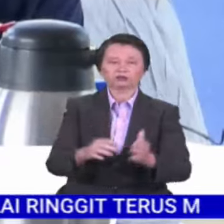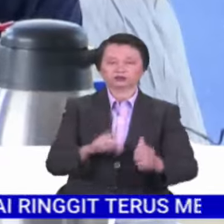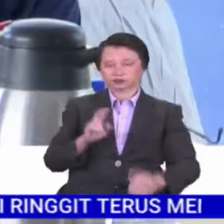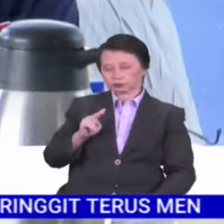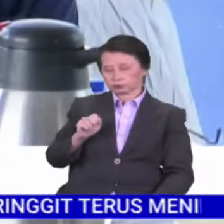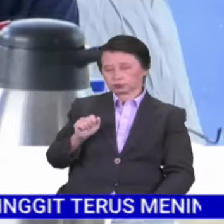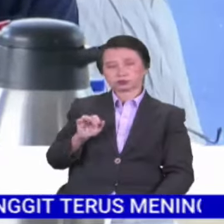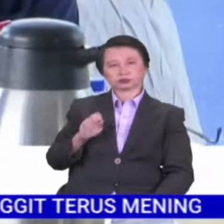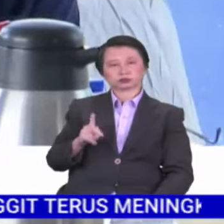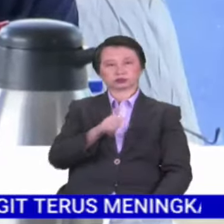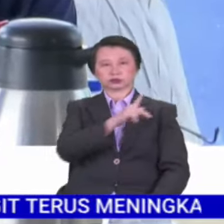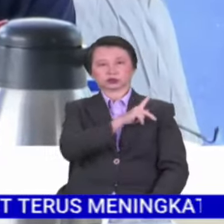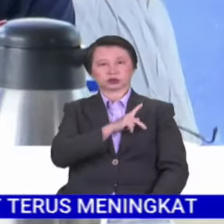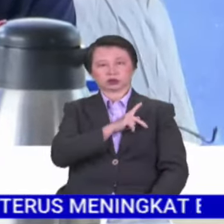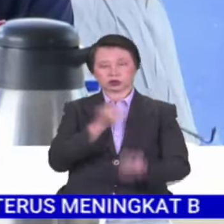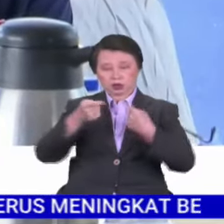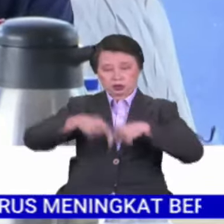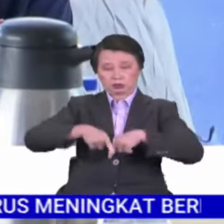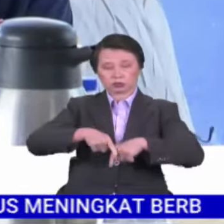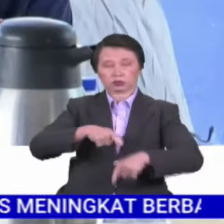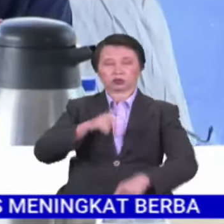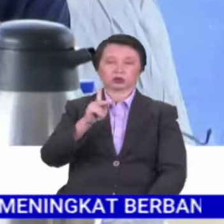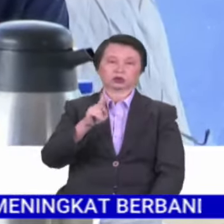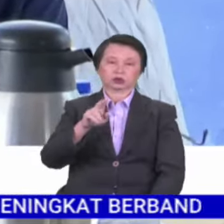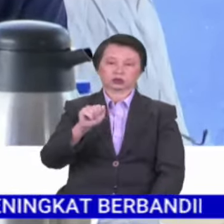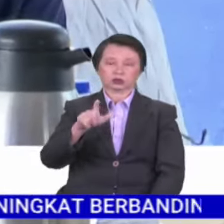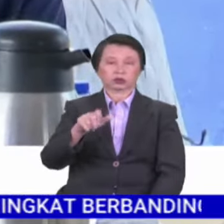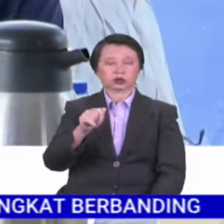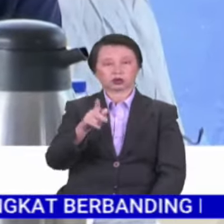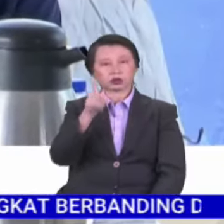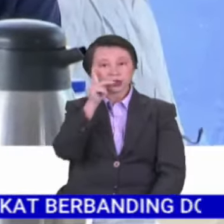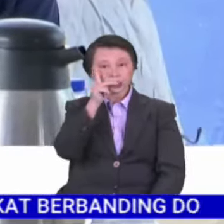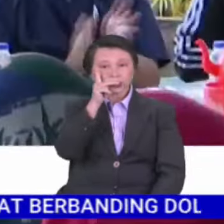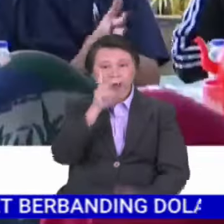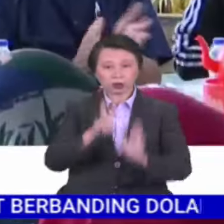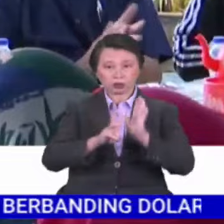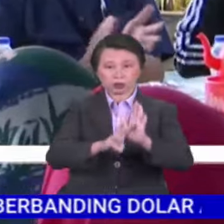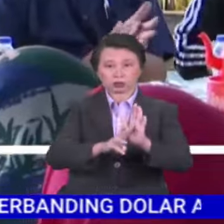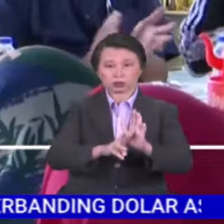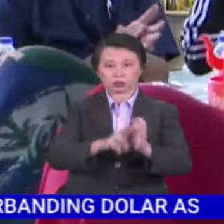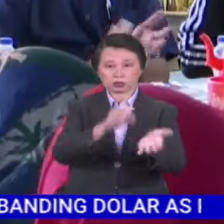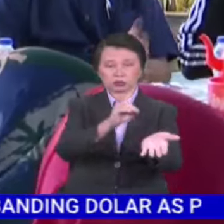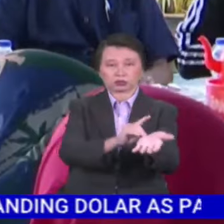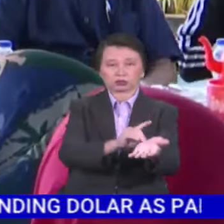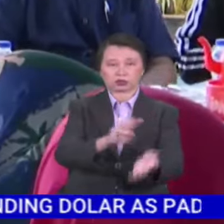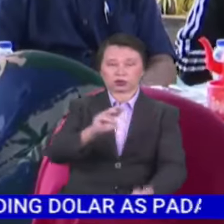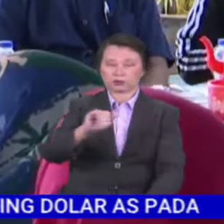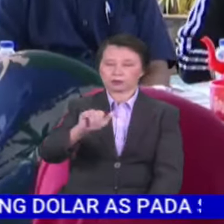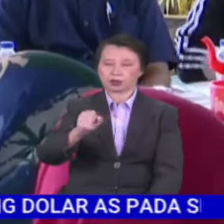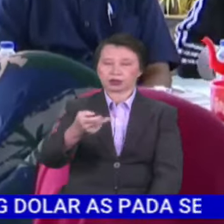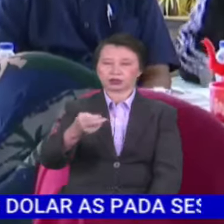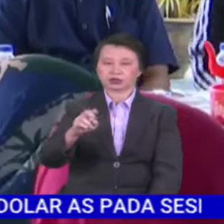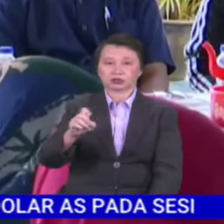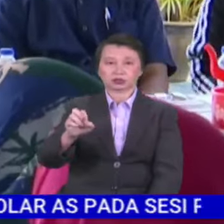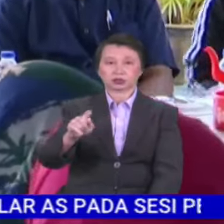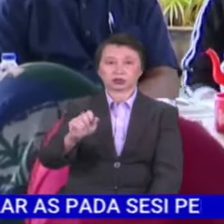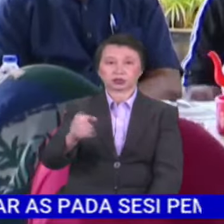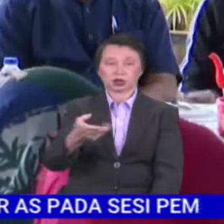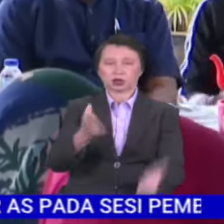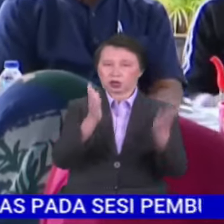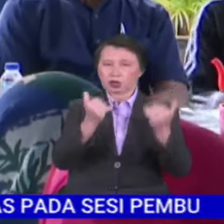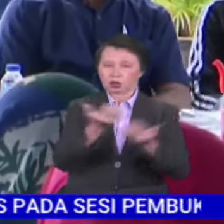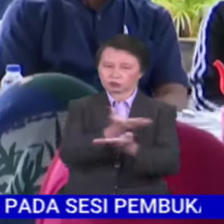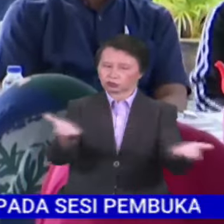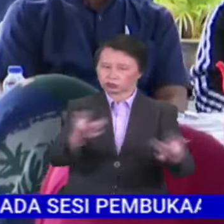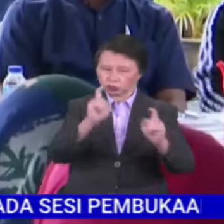Ketua UMNO Bahagian Kuala Kedah, Dato' Abdul Muttalib Harun yang mewakili Dato' Dr. Mashitah berharap semua